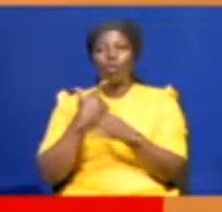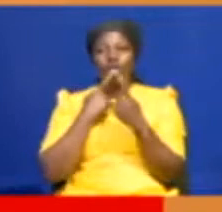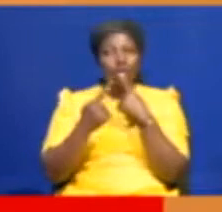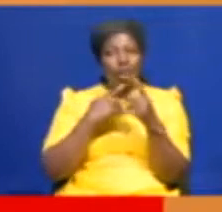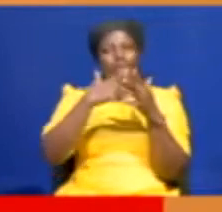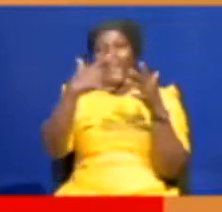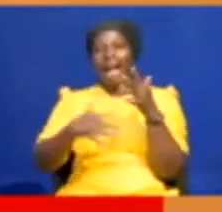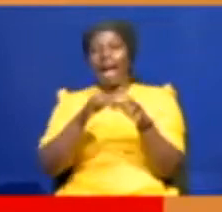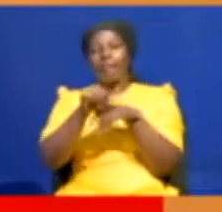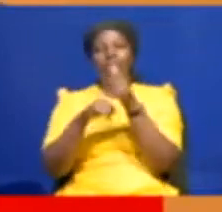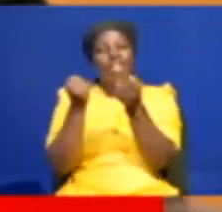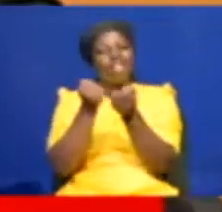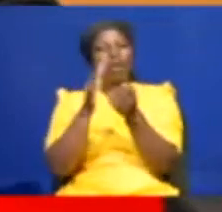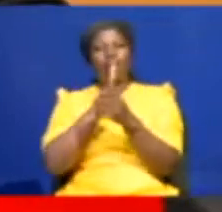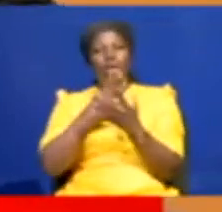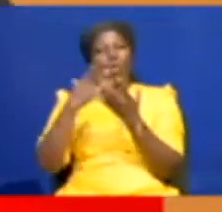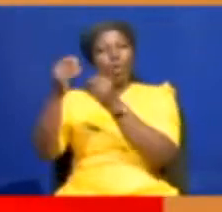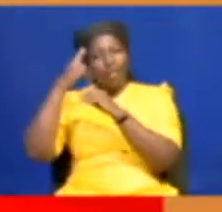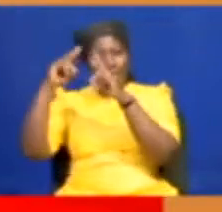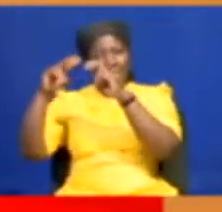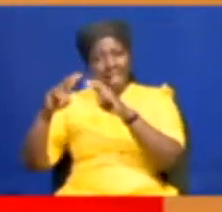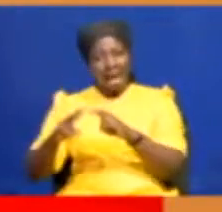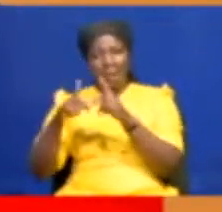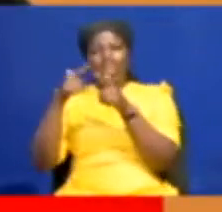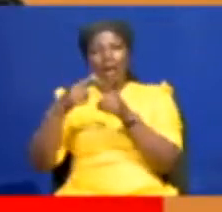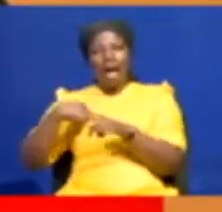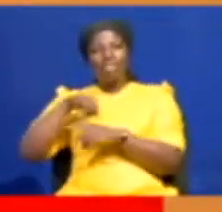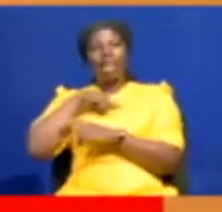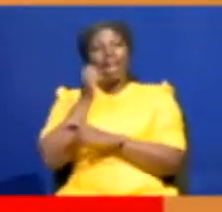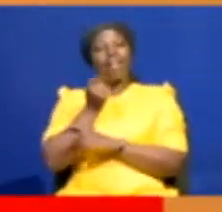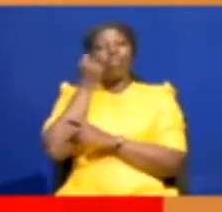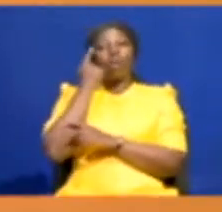magari kupelekwa inspection, na tukaelewa ni